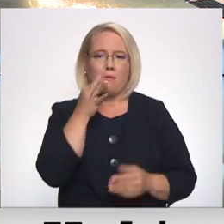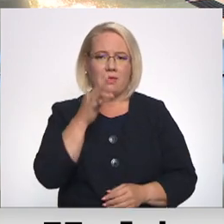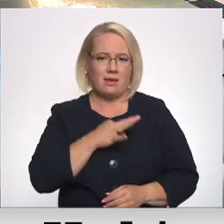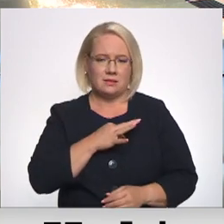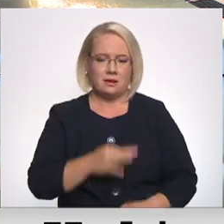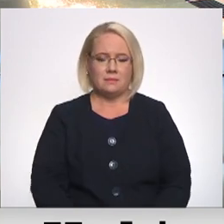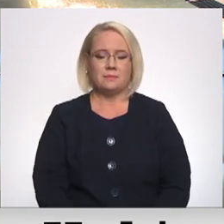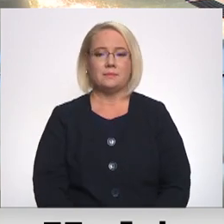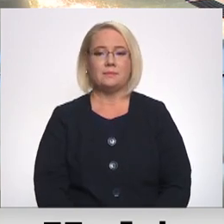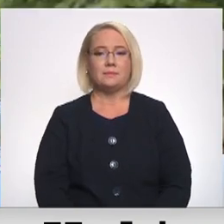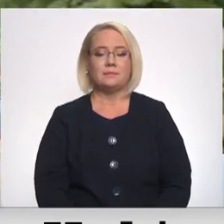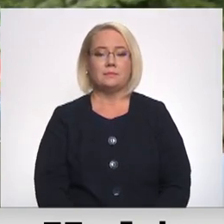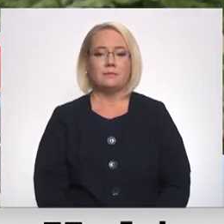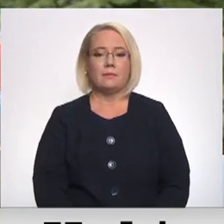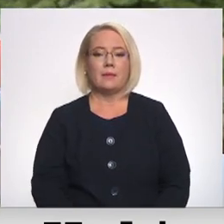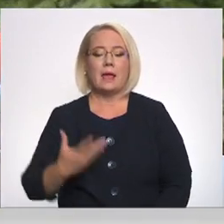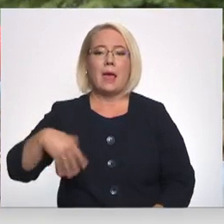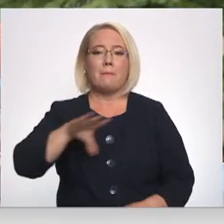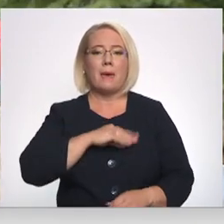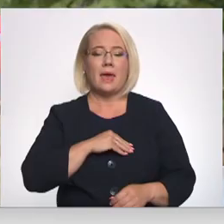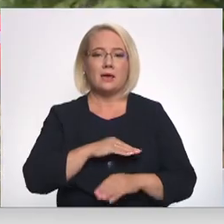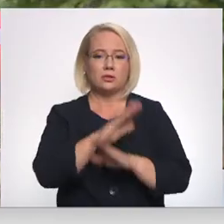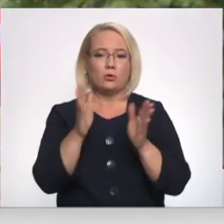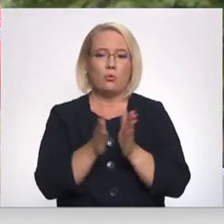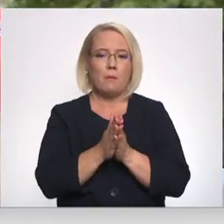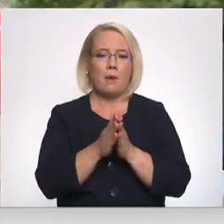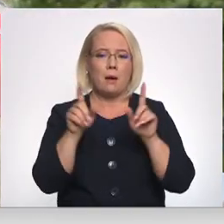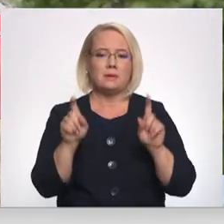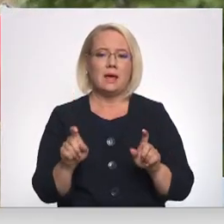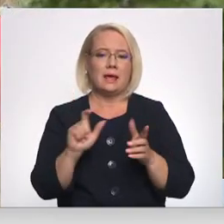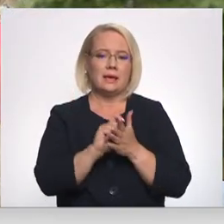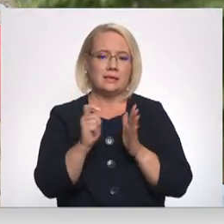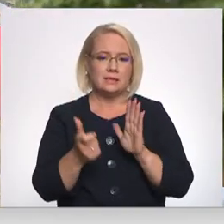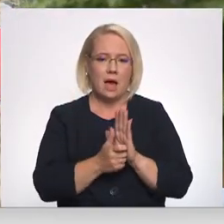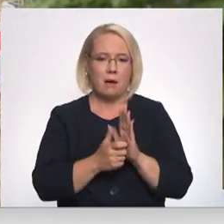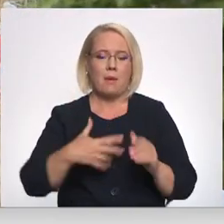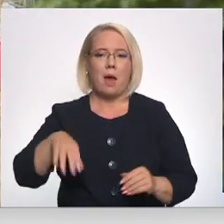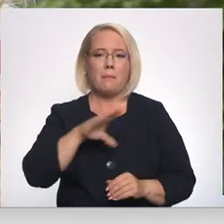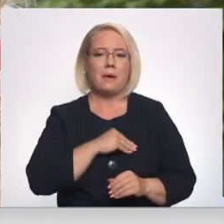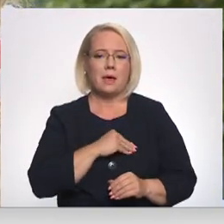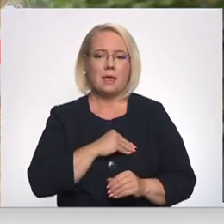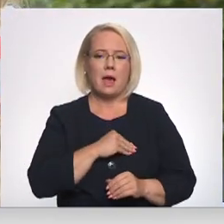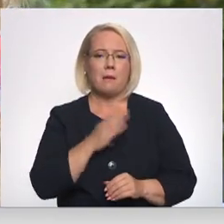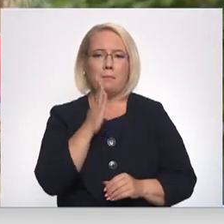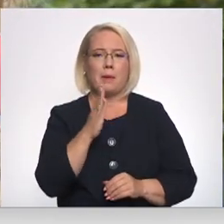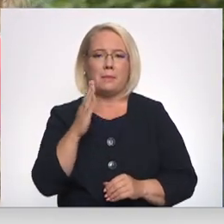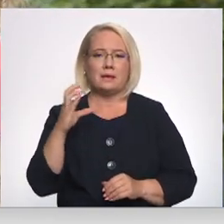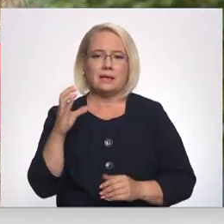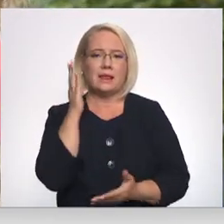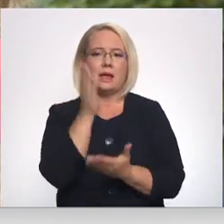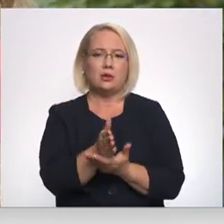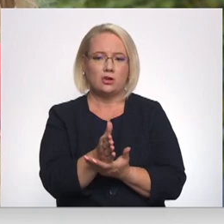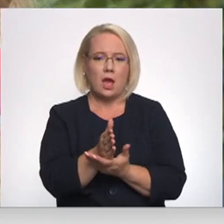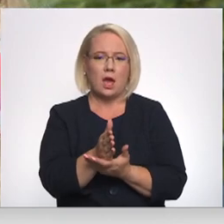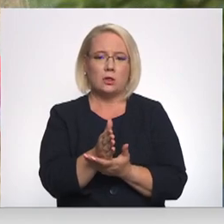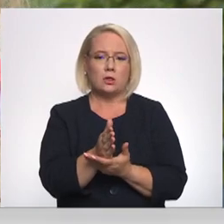video fragmentā. Mēs visi sēdējām kopā istabā un mēs bijām uzlikuši BBC tiešraidi un tā